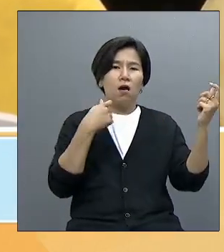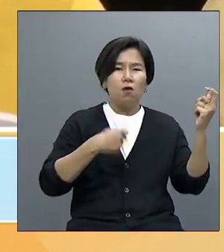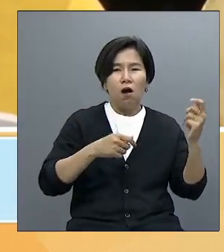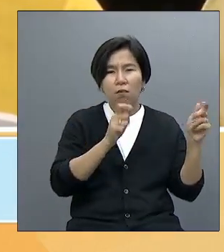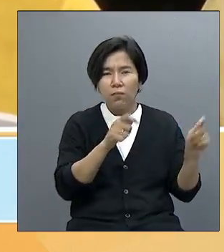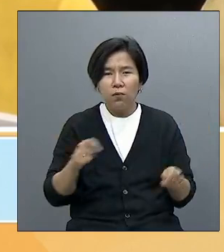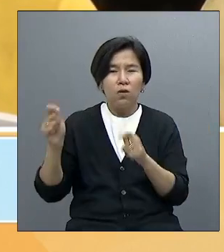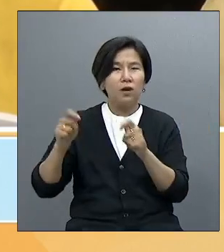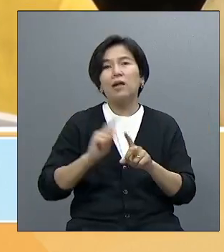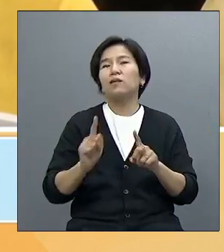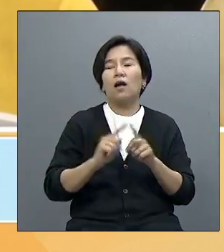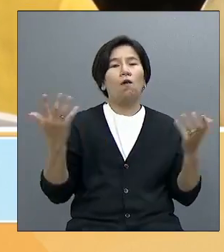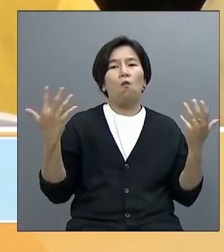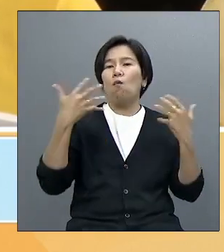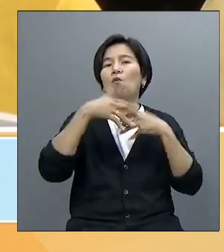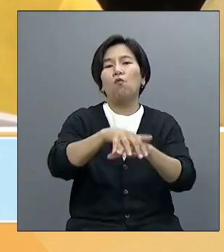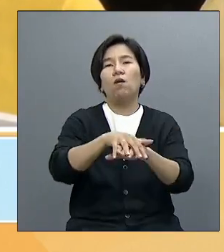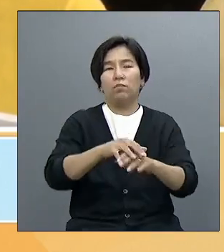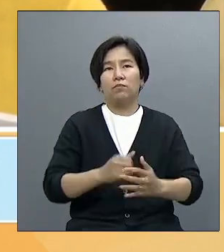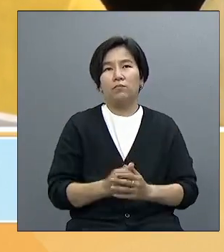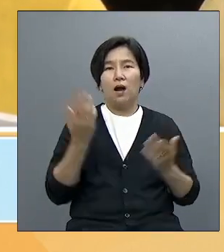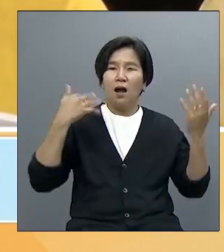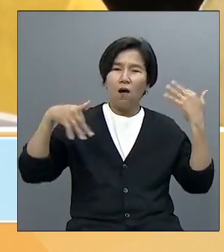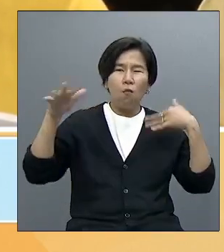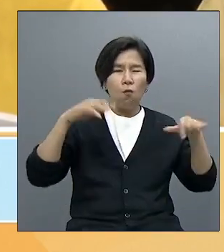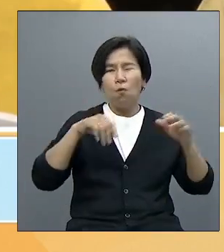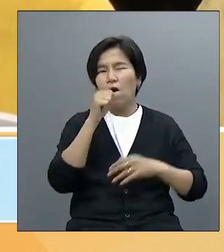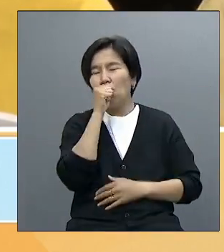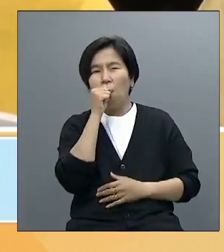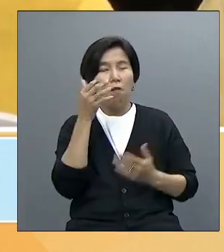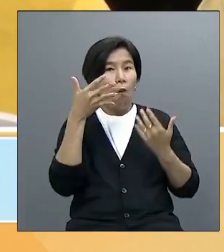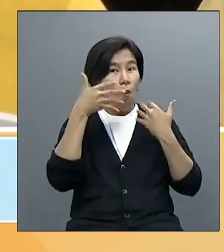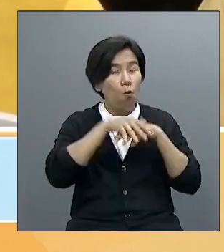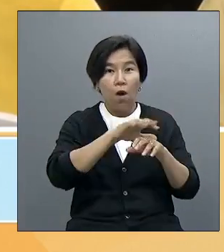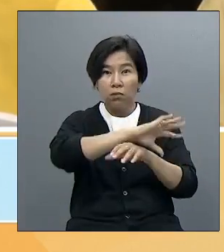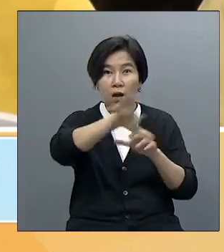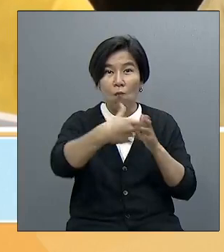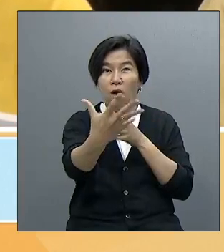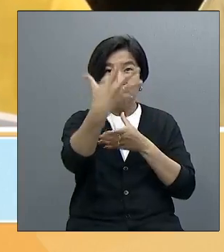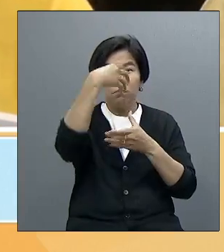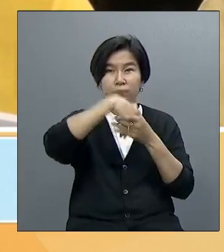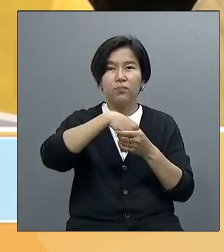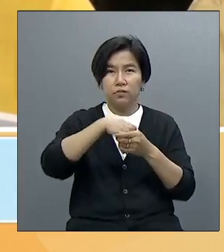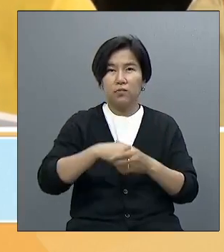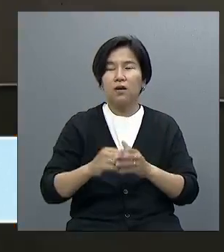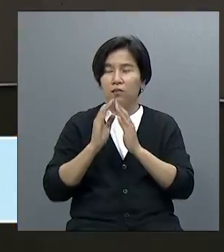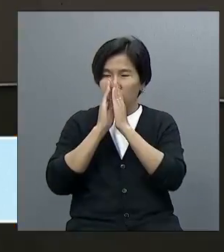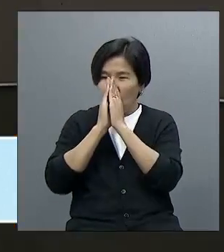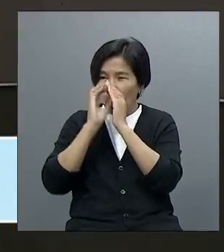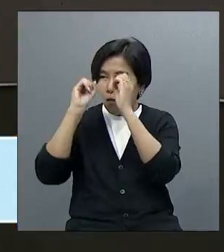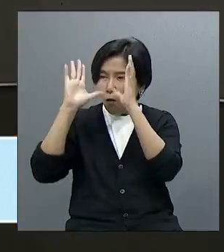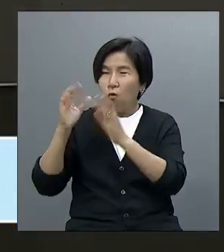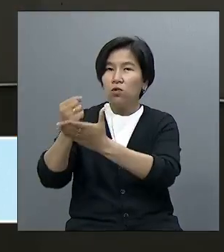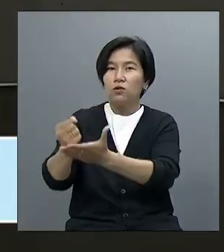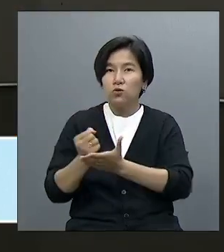กอย่างเนี่ยคือรวมอยู่แล้วน่าจะศิลป์ลำลองทุกอย่างเนี่ยแล้วคือเราได้ท่านอาจารย์ต้องบอกว่าเป็นความเมตตาของอาจารย์มากครับที่ก